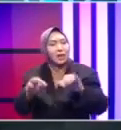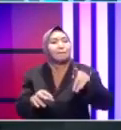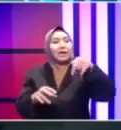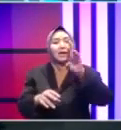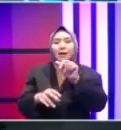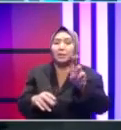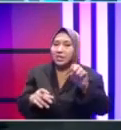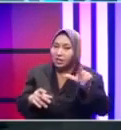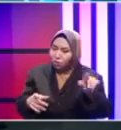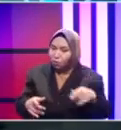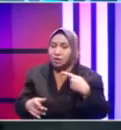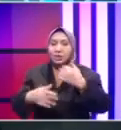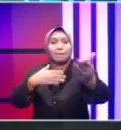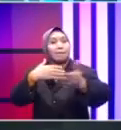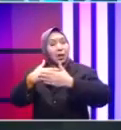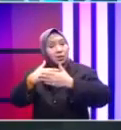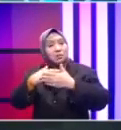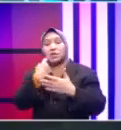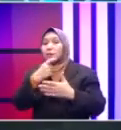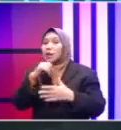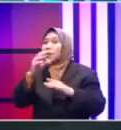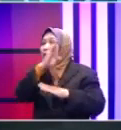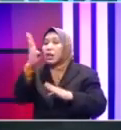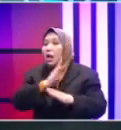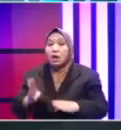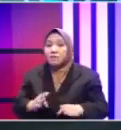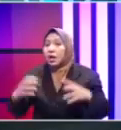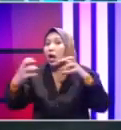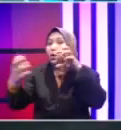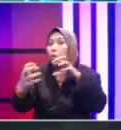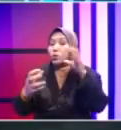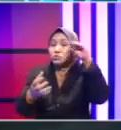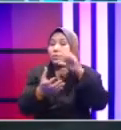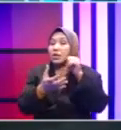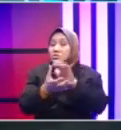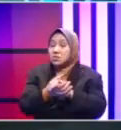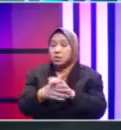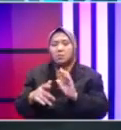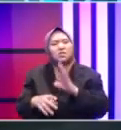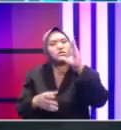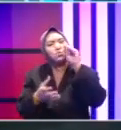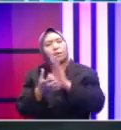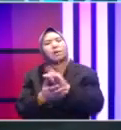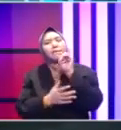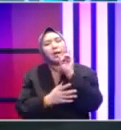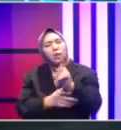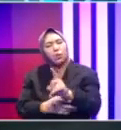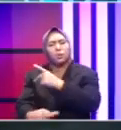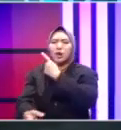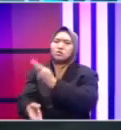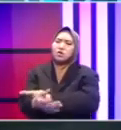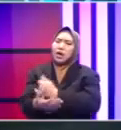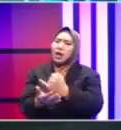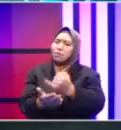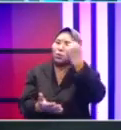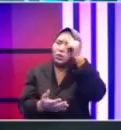kita manis satu yang tidak pernah bergantung sesama suami-istri dan tetapi siswa Mi perlu menguasai ilmu